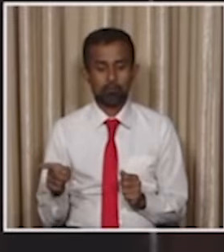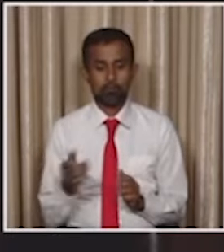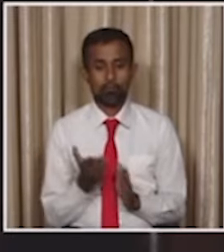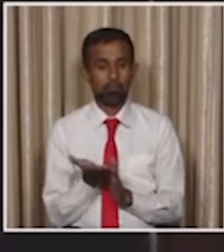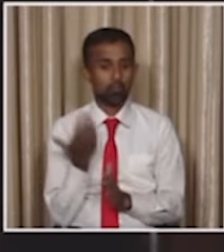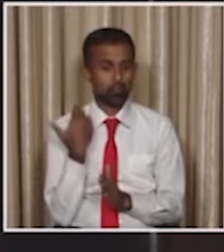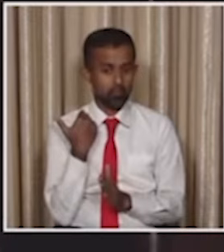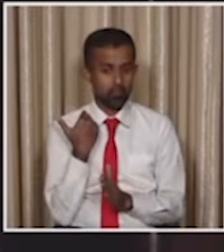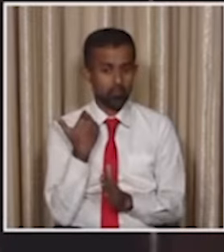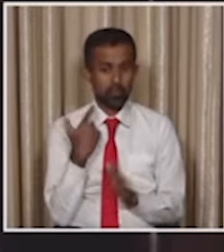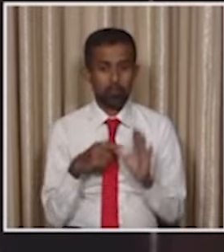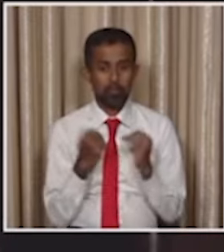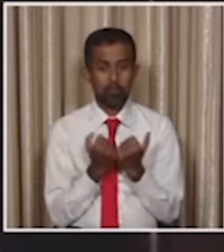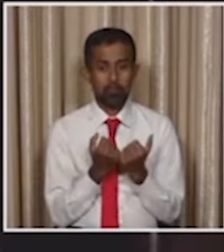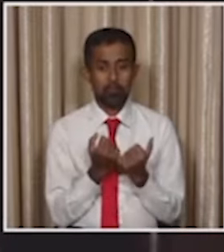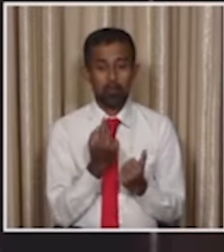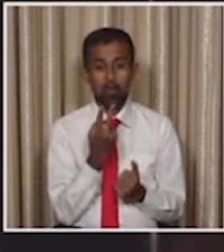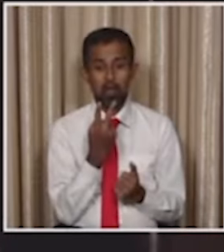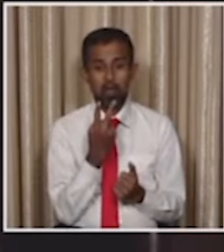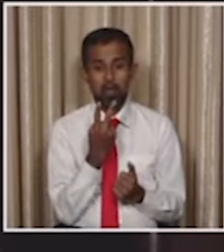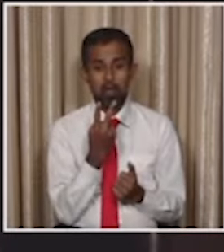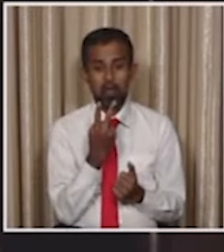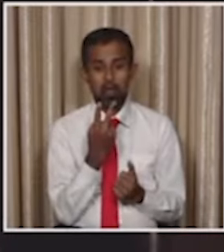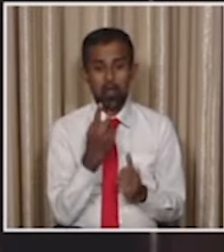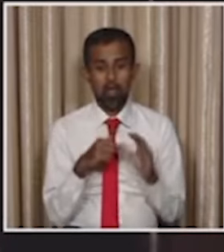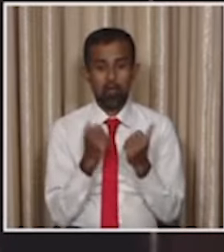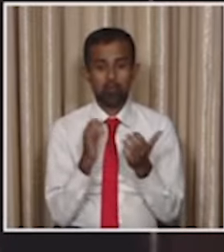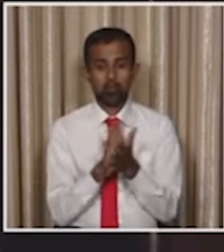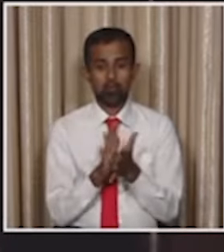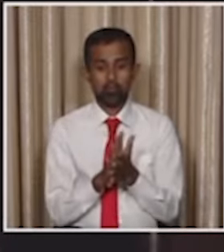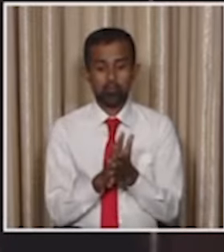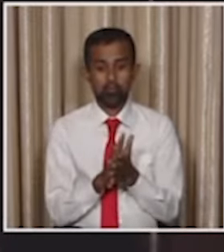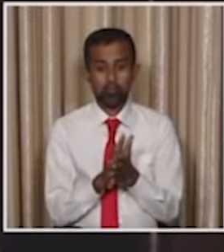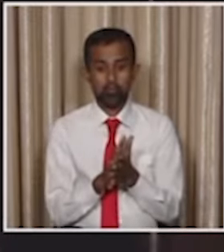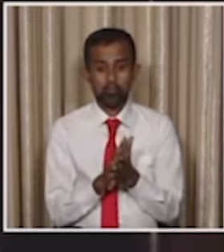පහුගිය අප්‍රේල් 2024 අප්‍රේල් අවුරුදු උත්සවපත්තන් රුපියල් ලක්ෂ